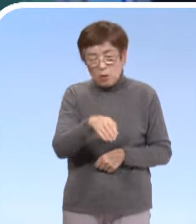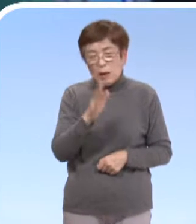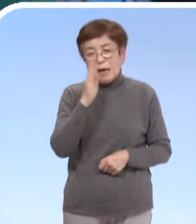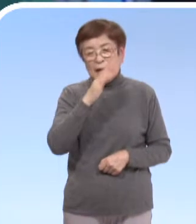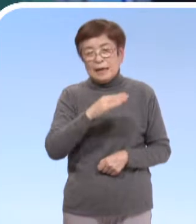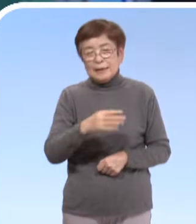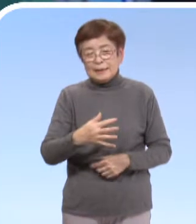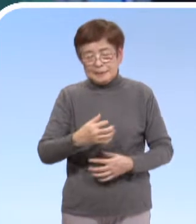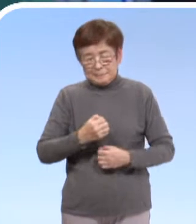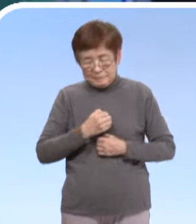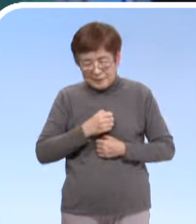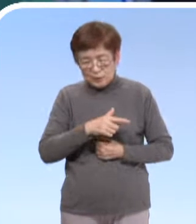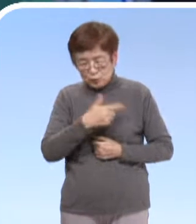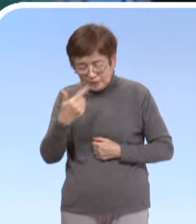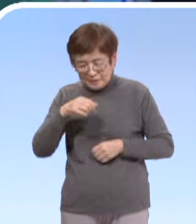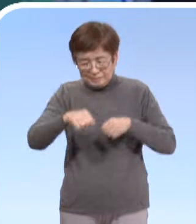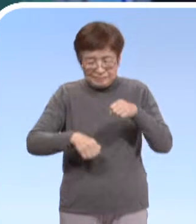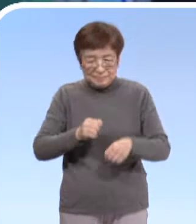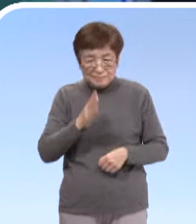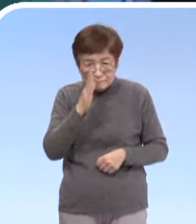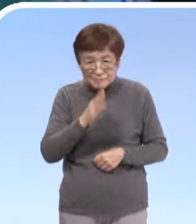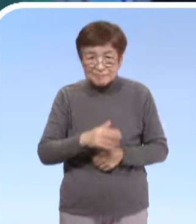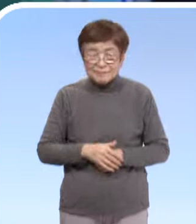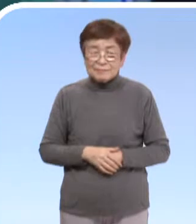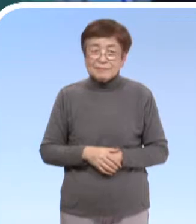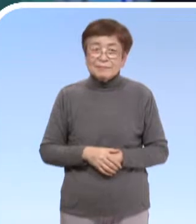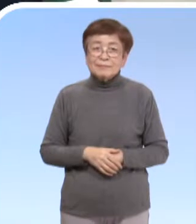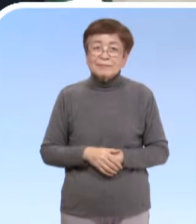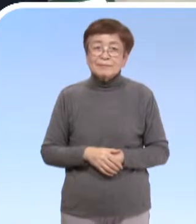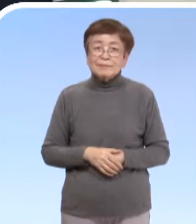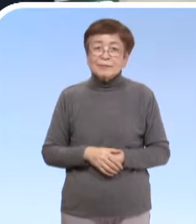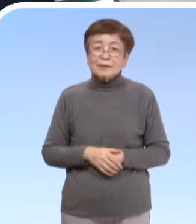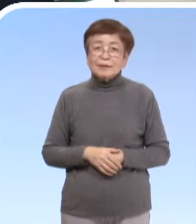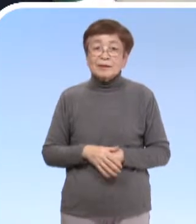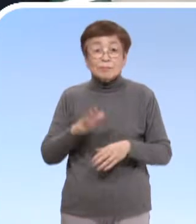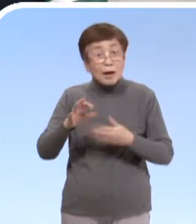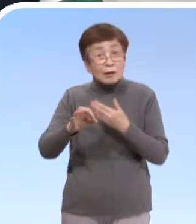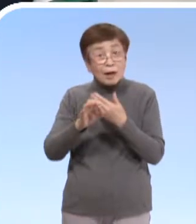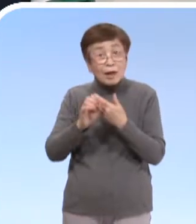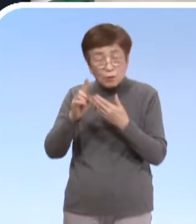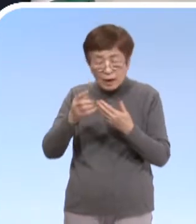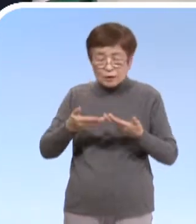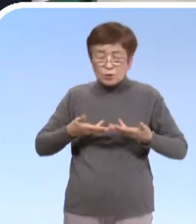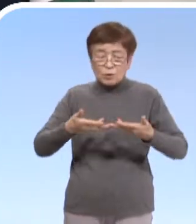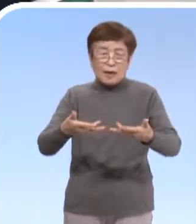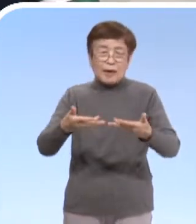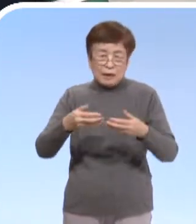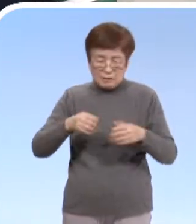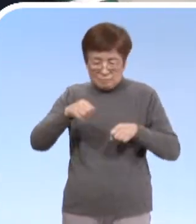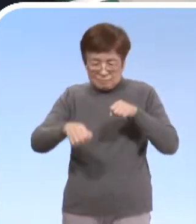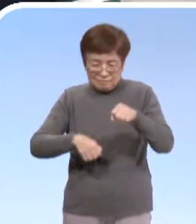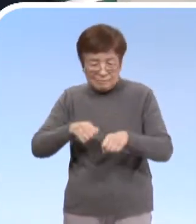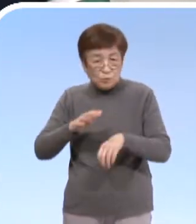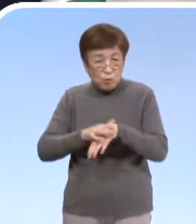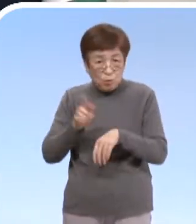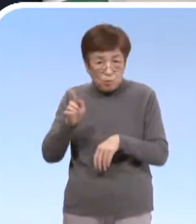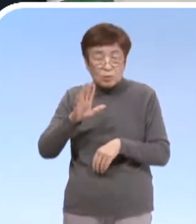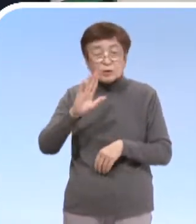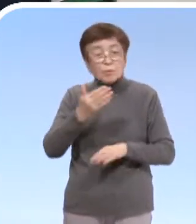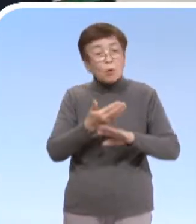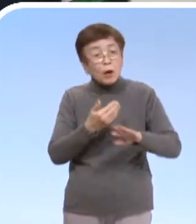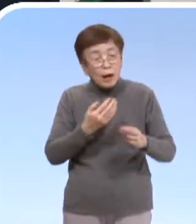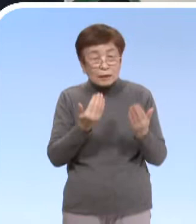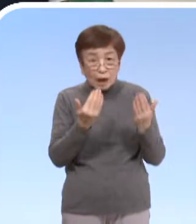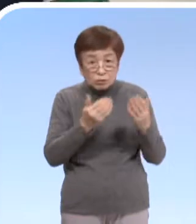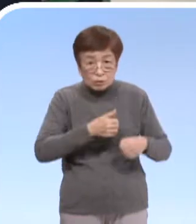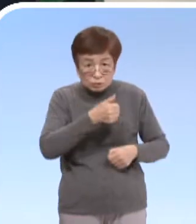けてもらい安全な速度で走行するようにお願いします。 そうでしたね。 今は商店街に行っていただいたんですが、はい、学校に行ったりだとか、塾へ行ったりだと